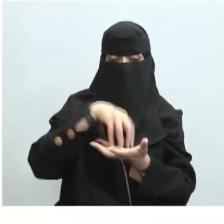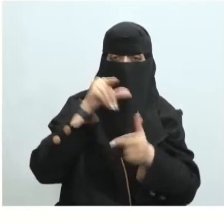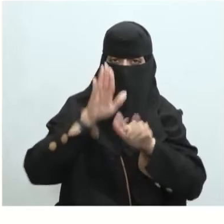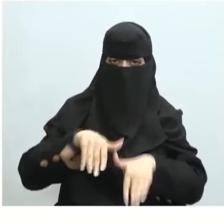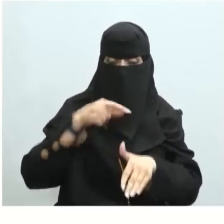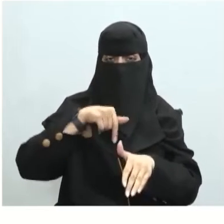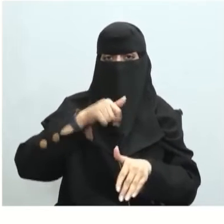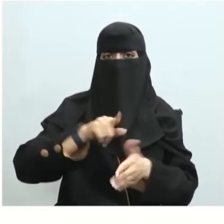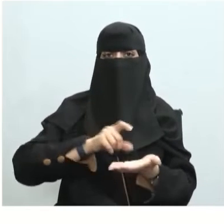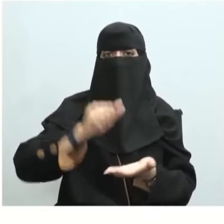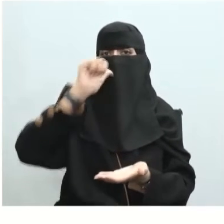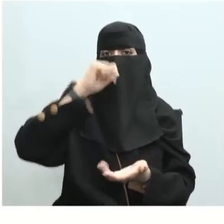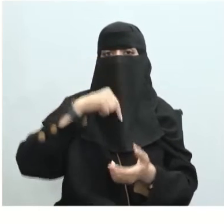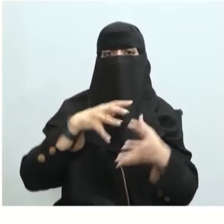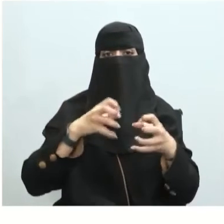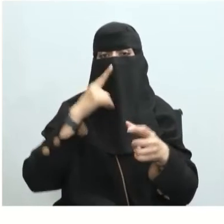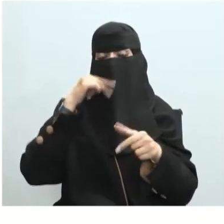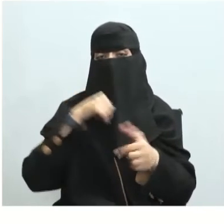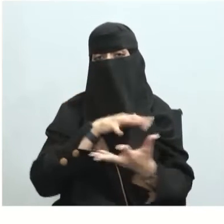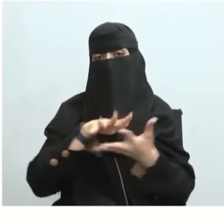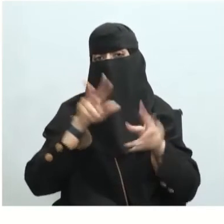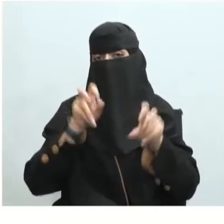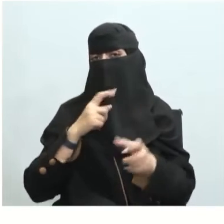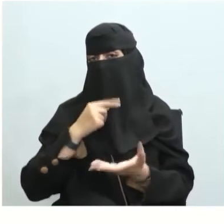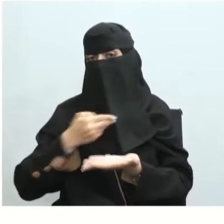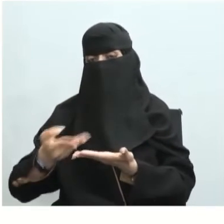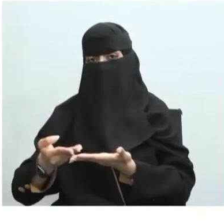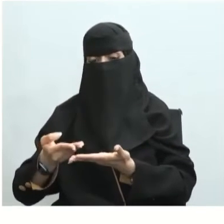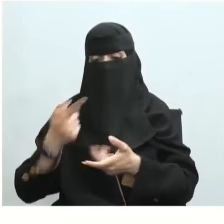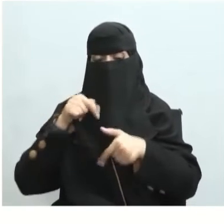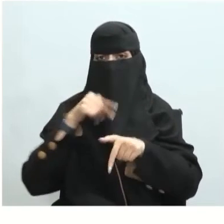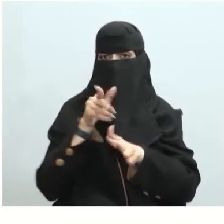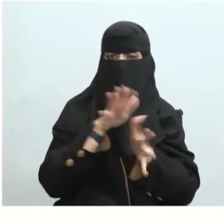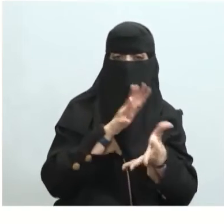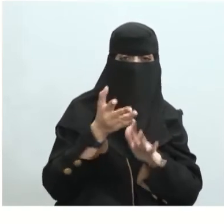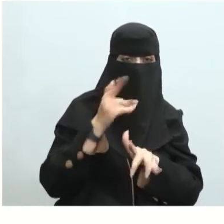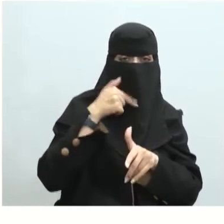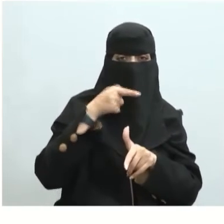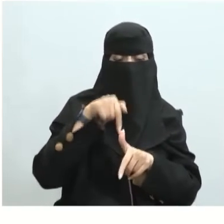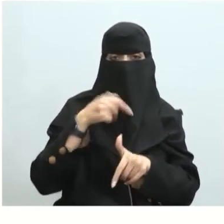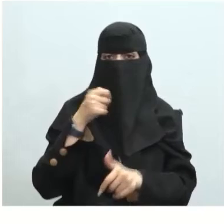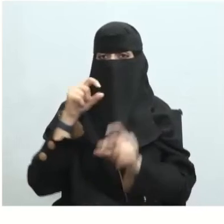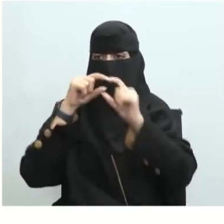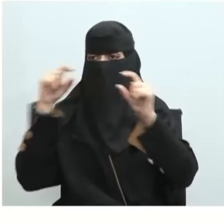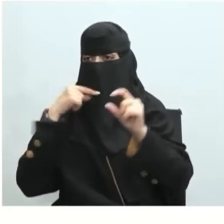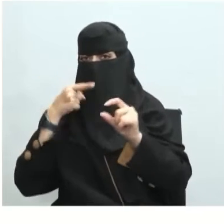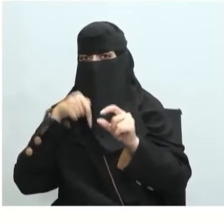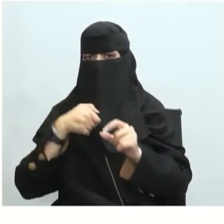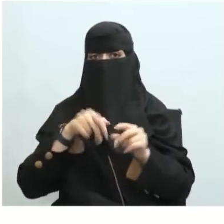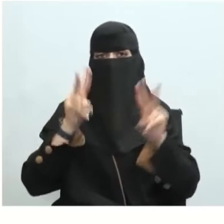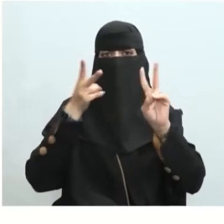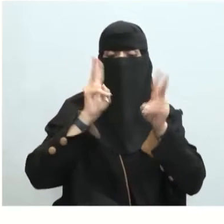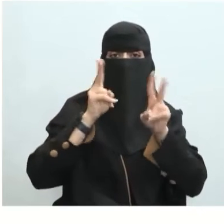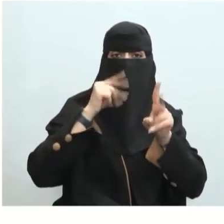الوضع المائي والحلول المطلوبه والحلول المطلوبه ان طلب منك ان تلقي كلمه كلمه حفل